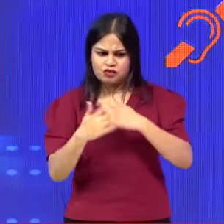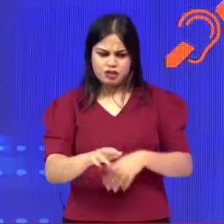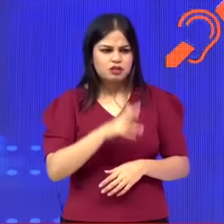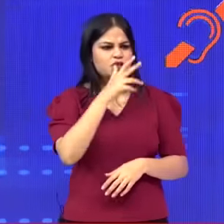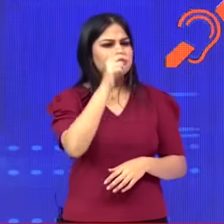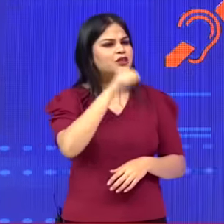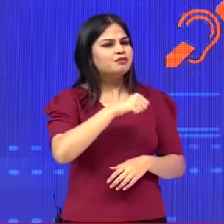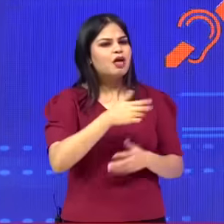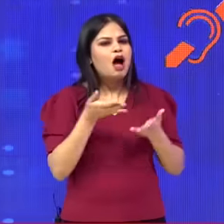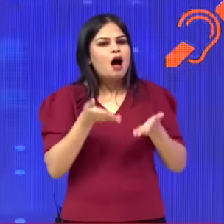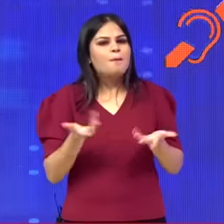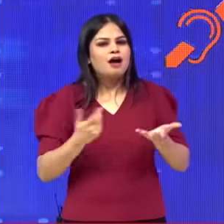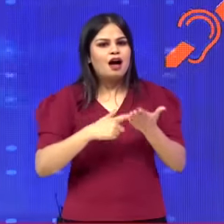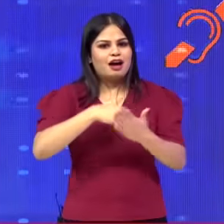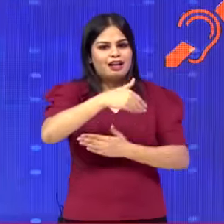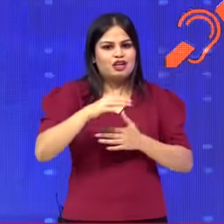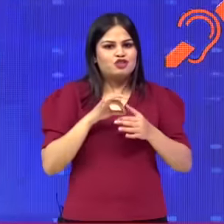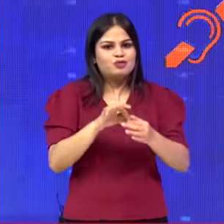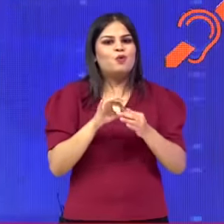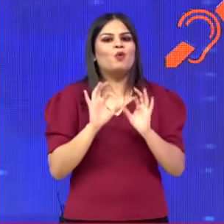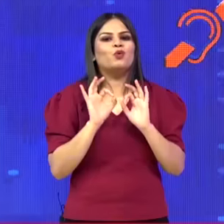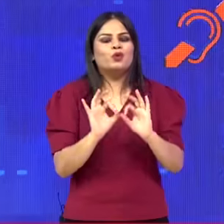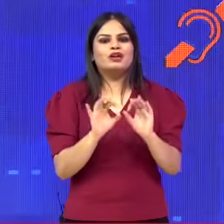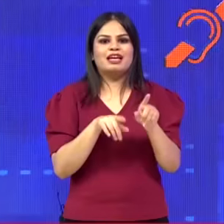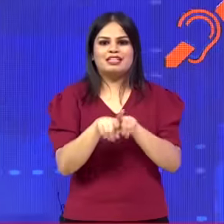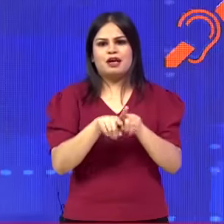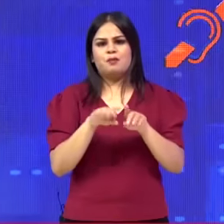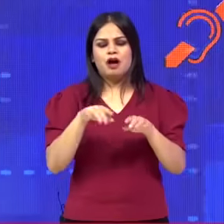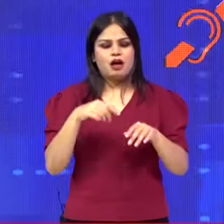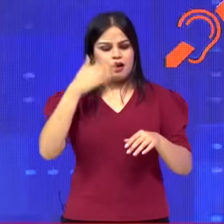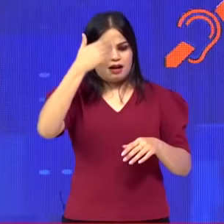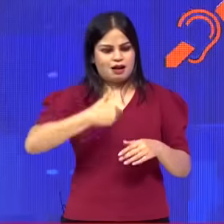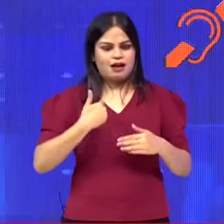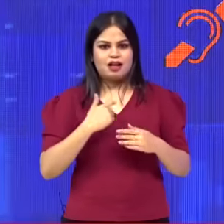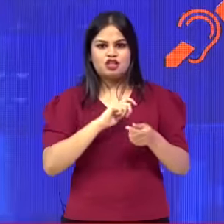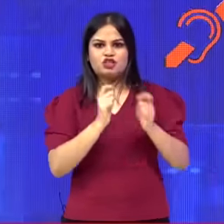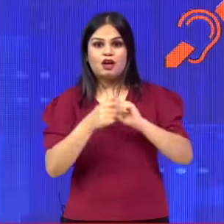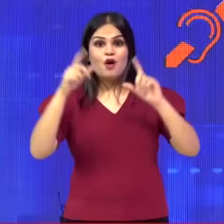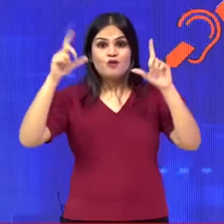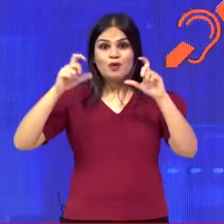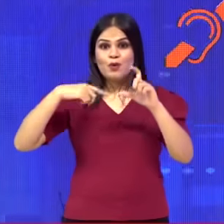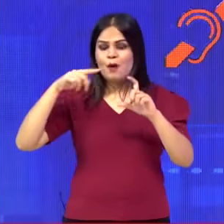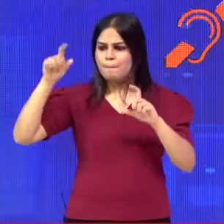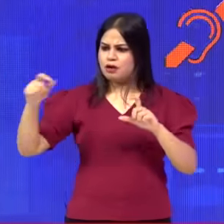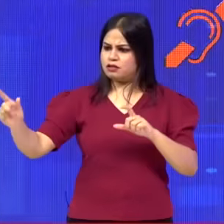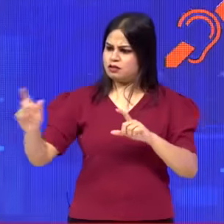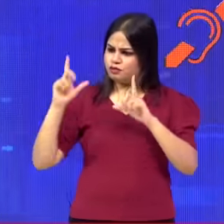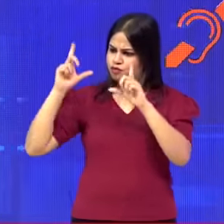देयर इज अ नाइस रिलेशनशिप. क्या वो फोटोग्राफर्स आते हैं, दे टेक पिक्चर्स, दे सेल दोस पिक्चर्स, दे मेक मनी.